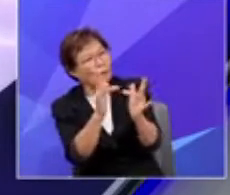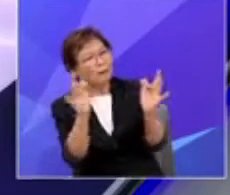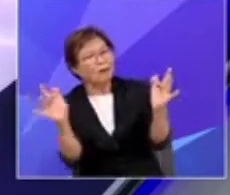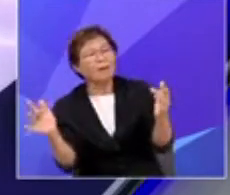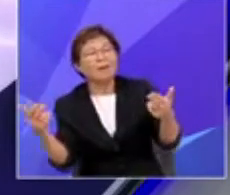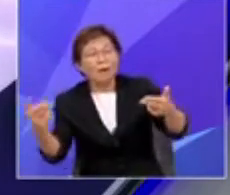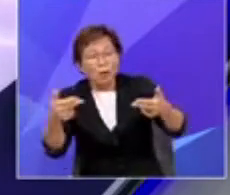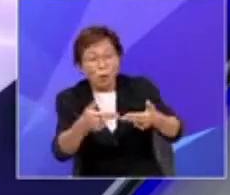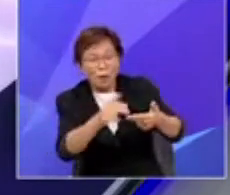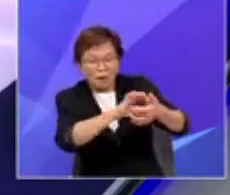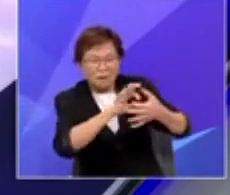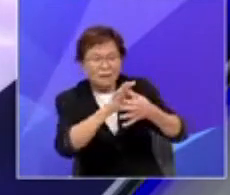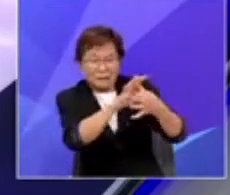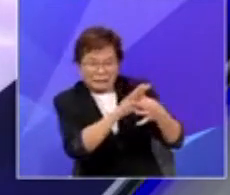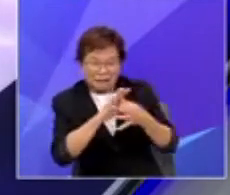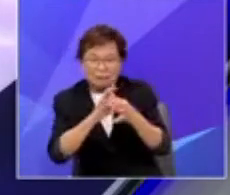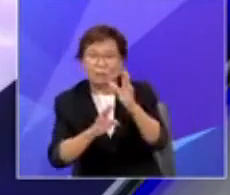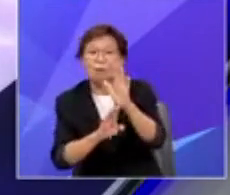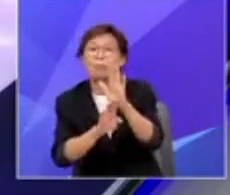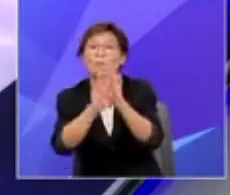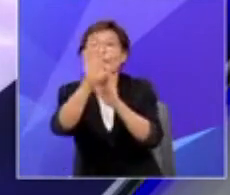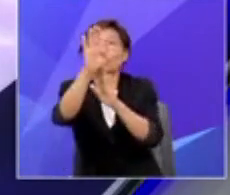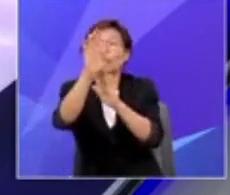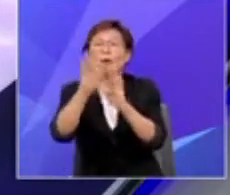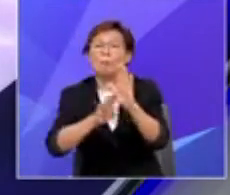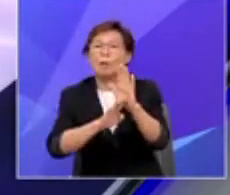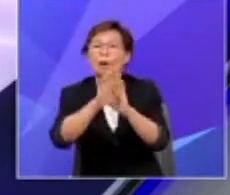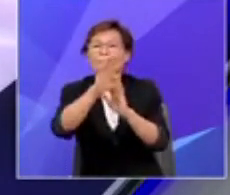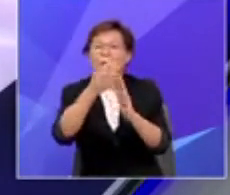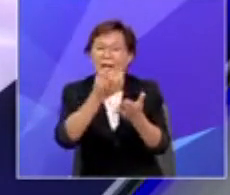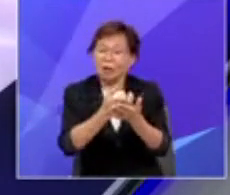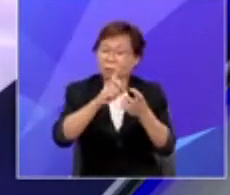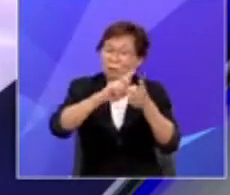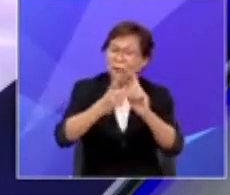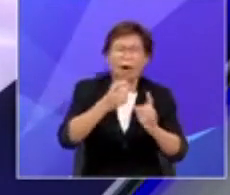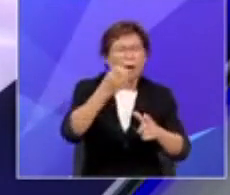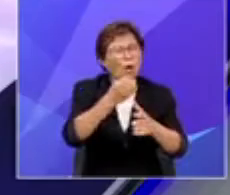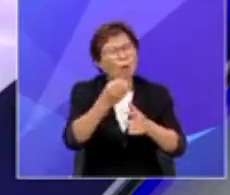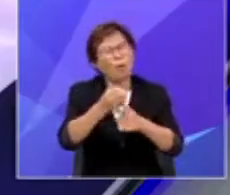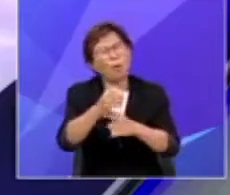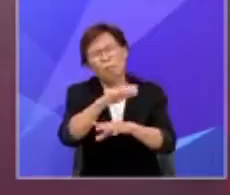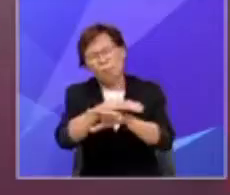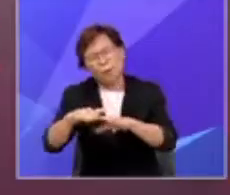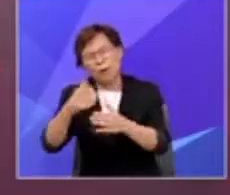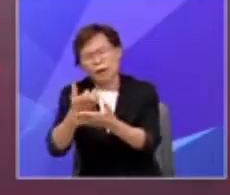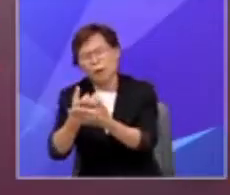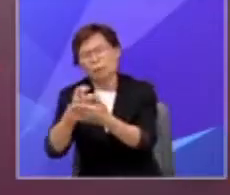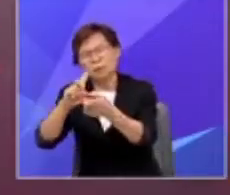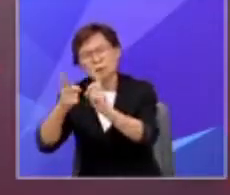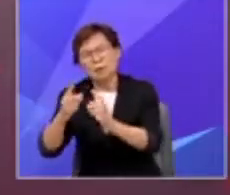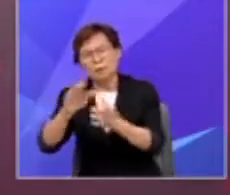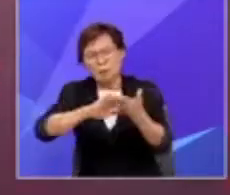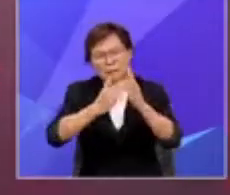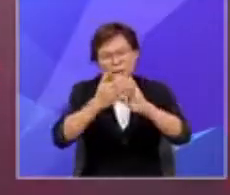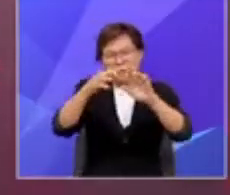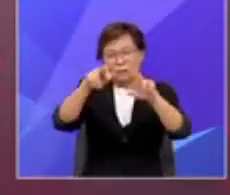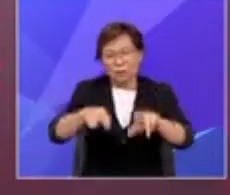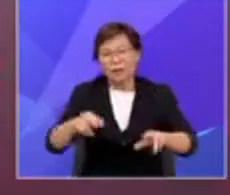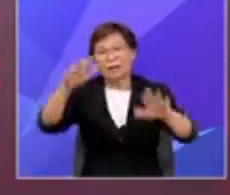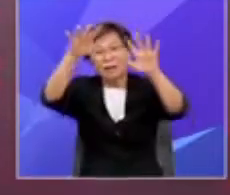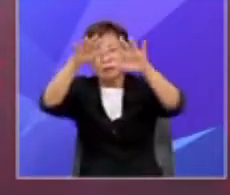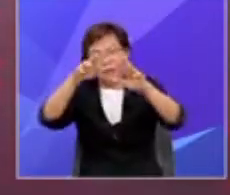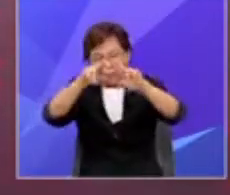dalam membangunkan ekonomi digital ataupun kalau bukan ekonomi digital menjadikan rakyat ASEAN